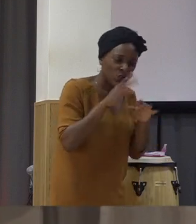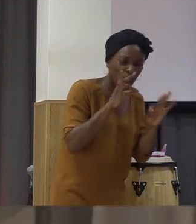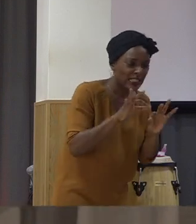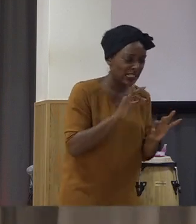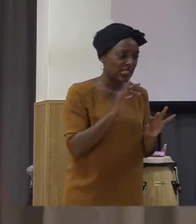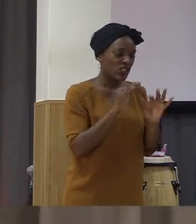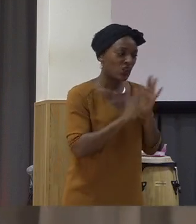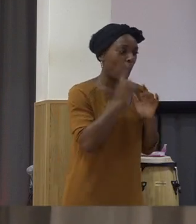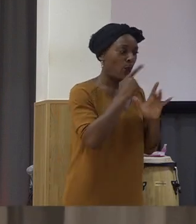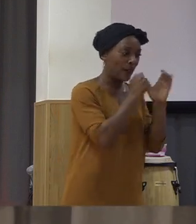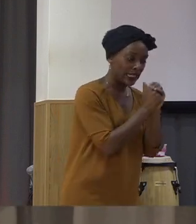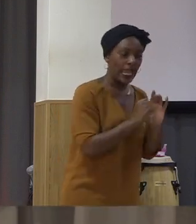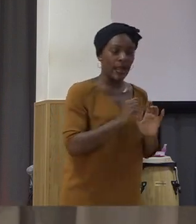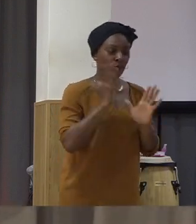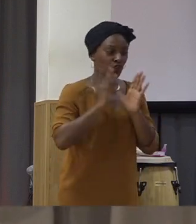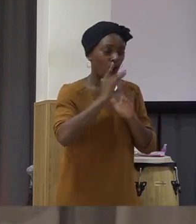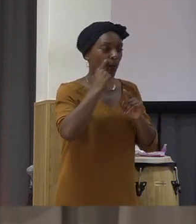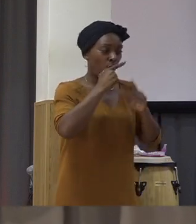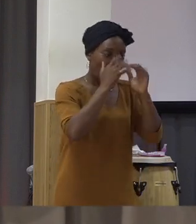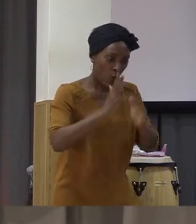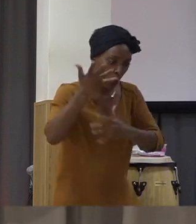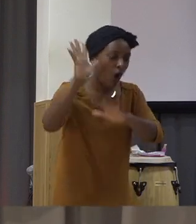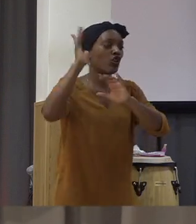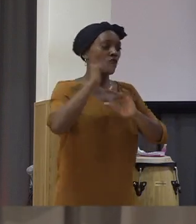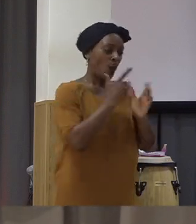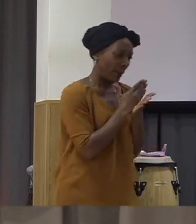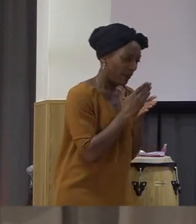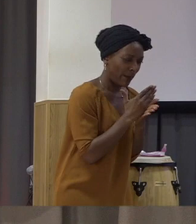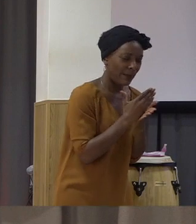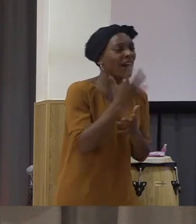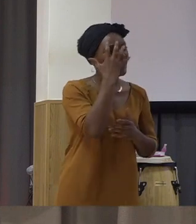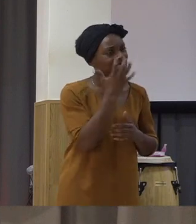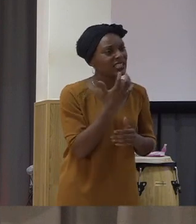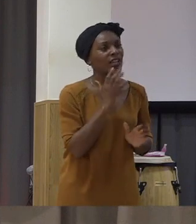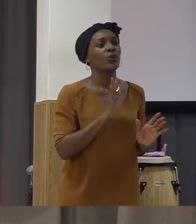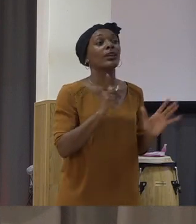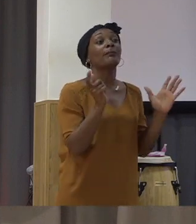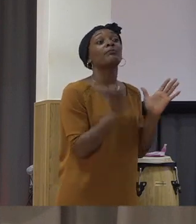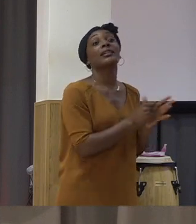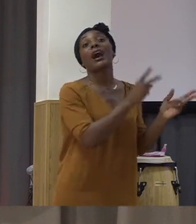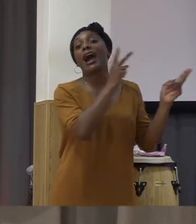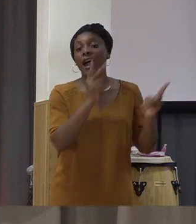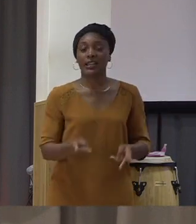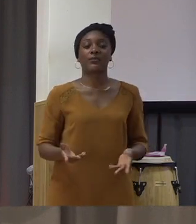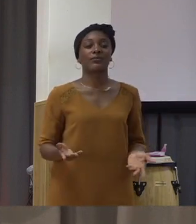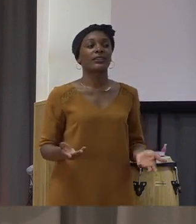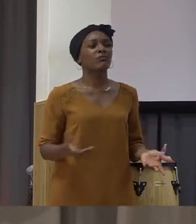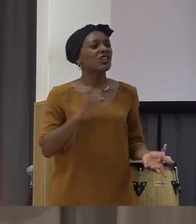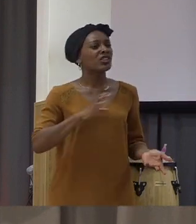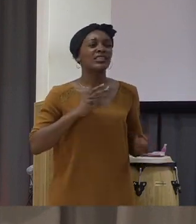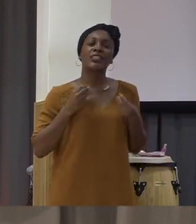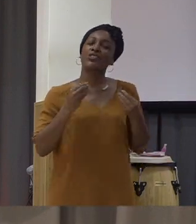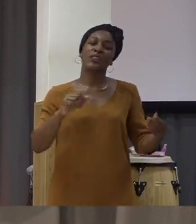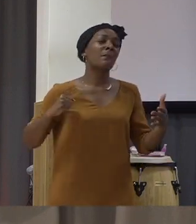la prière, pour la louange, voilà, ça m'aidait. Et puis je me préparais avec sérieux et quand j'étais là, j'essayais de donner